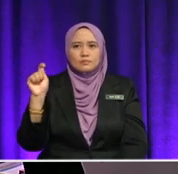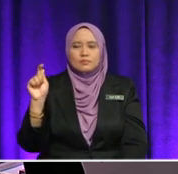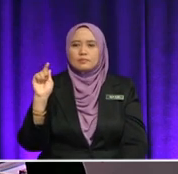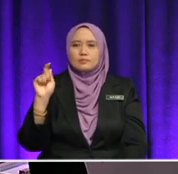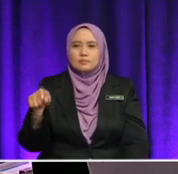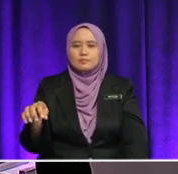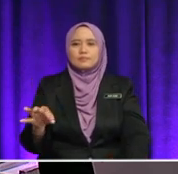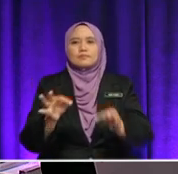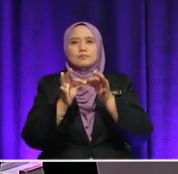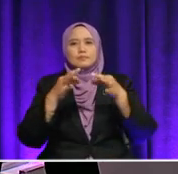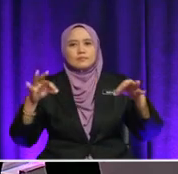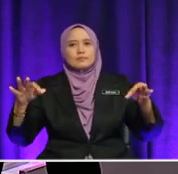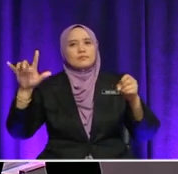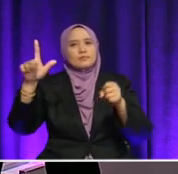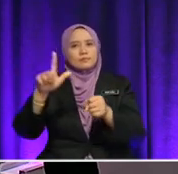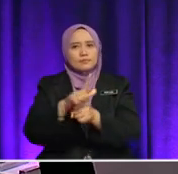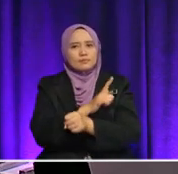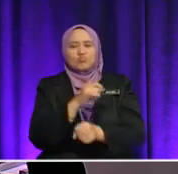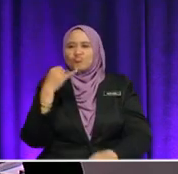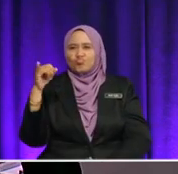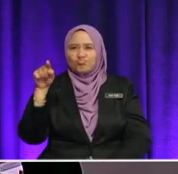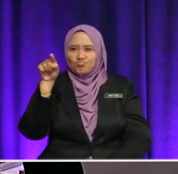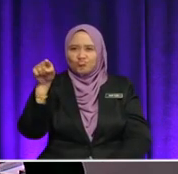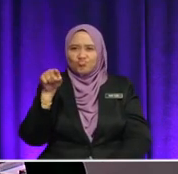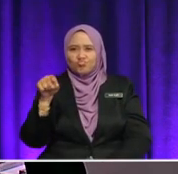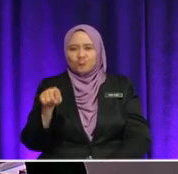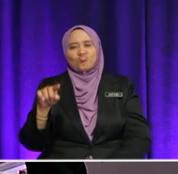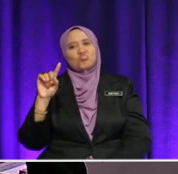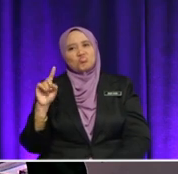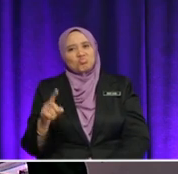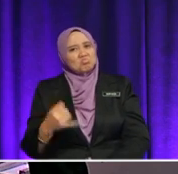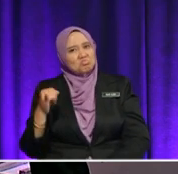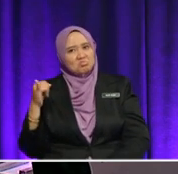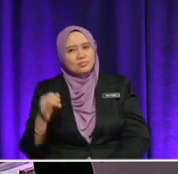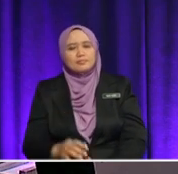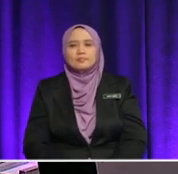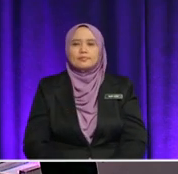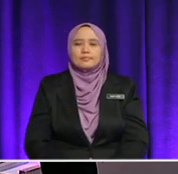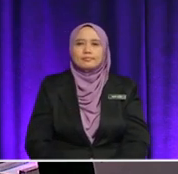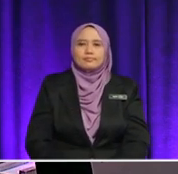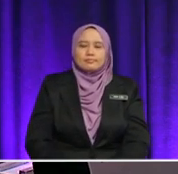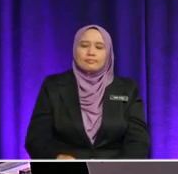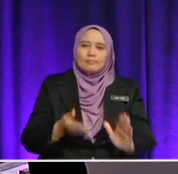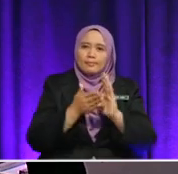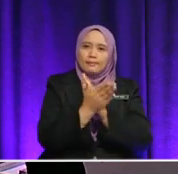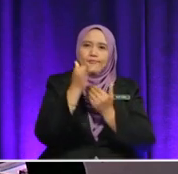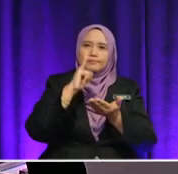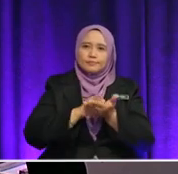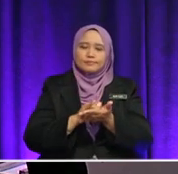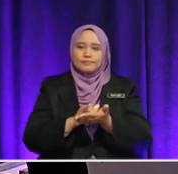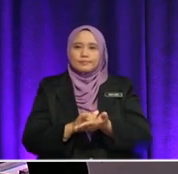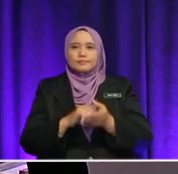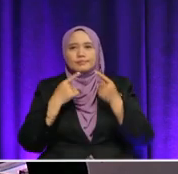tidak boleh dalam bentuk jadi cari jawaban divisional menepati teknik Bagaimana